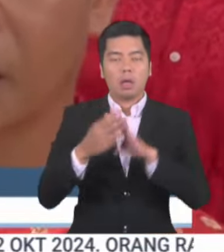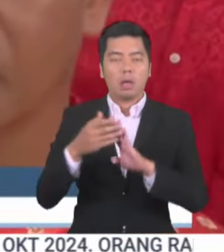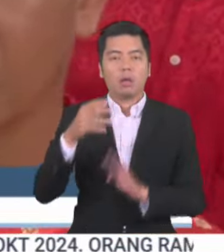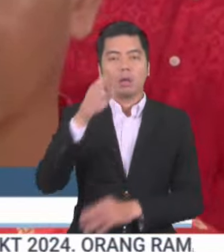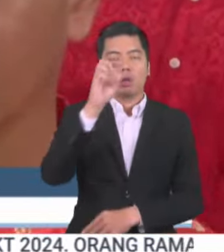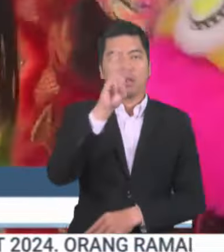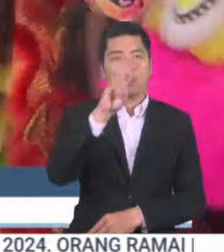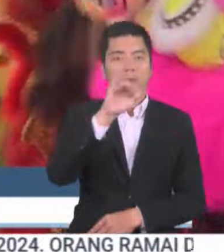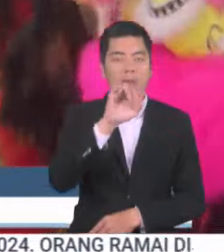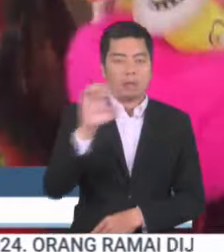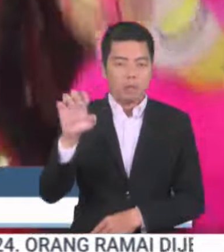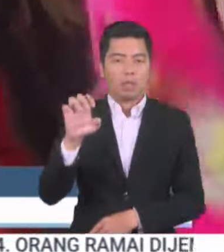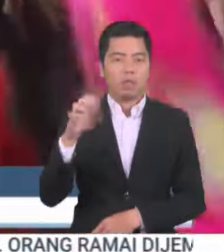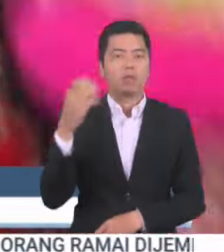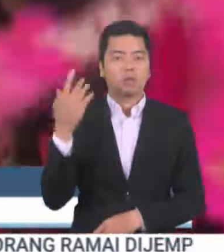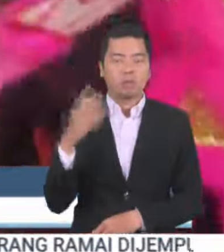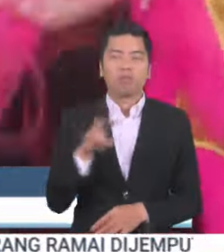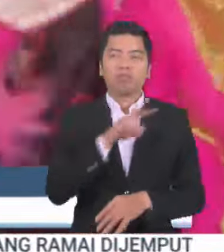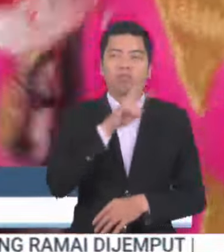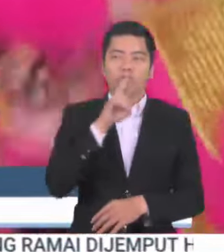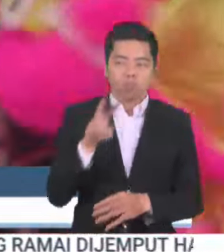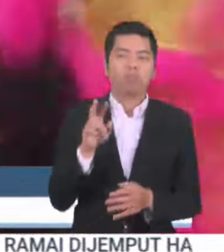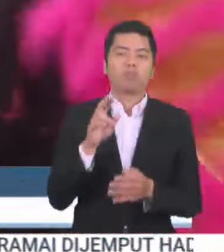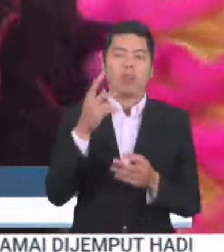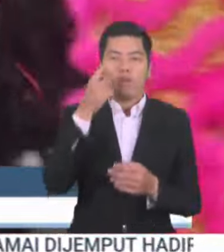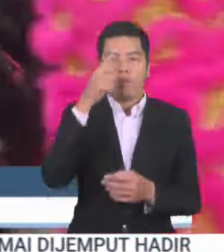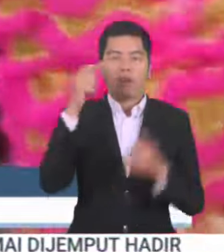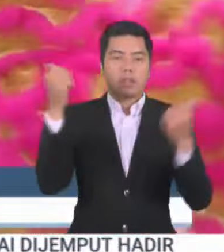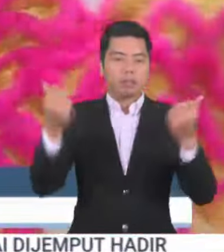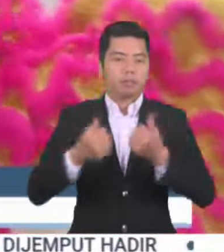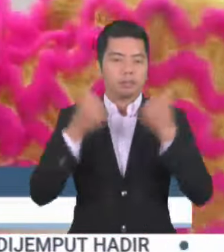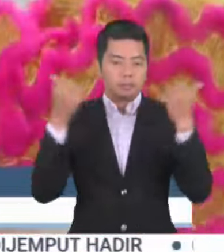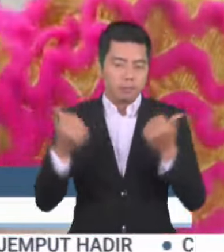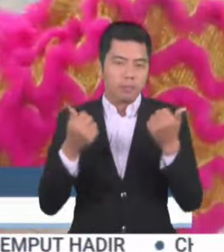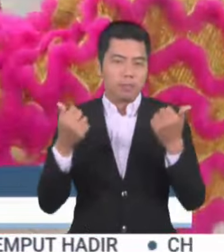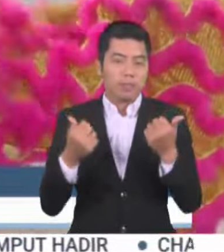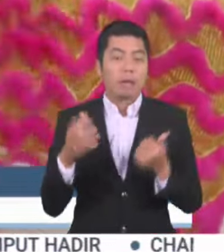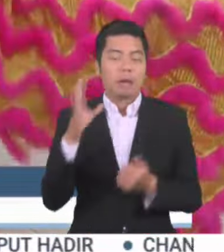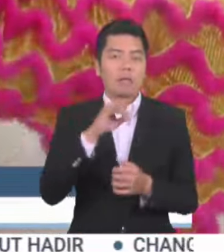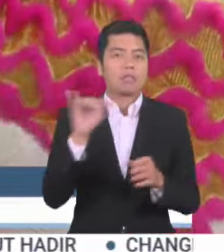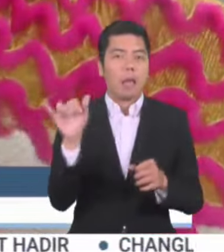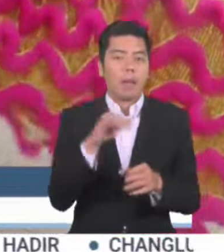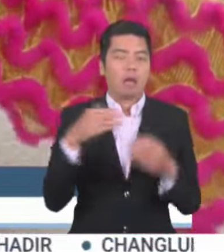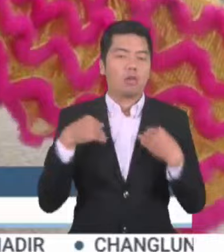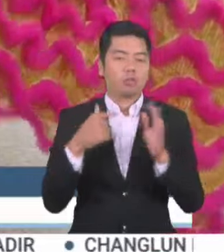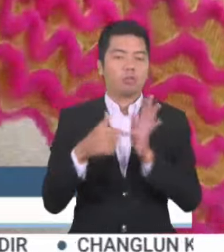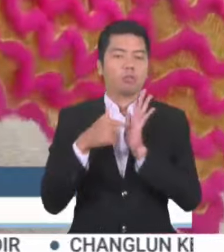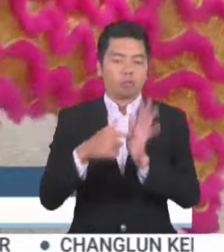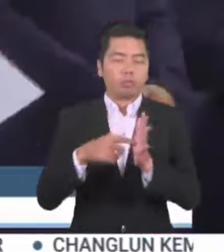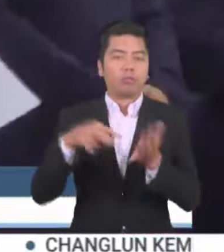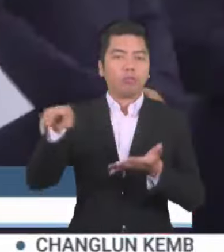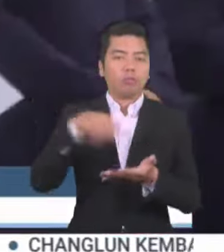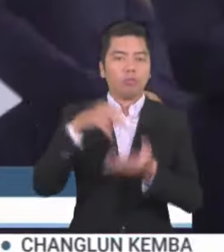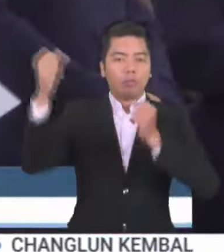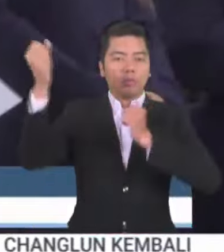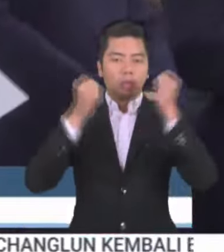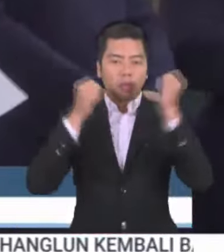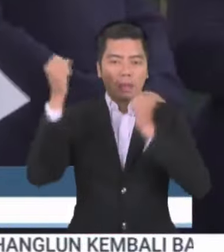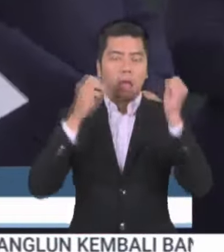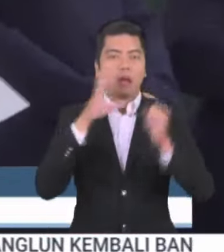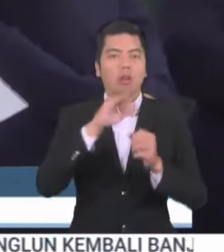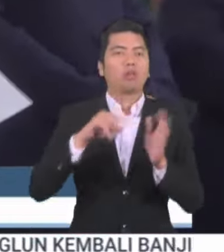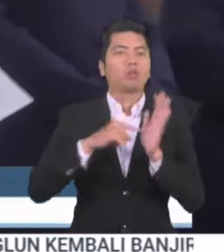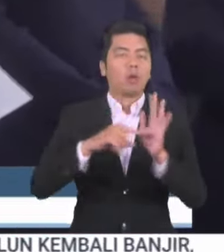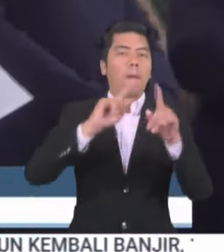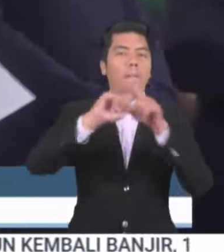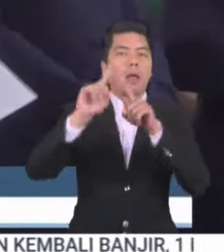Dato' Wee Hong Seng turut memeriahkan edisi bulan Oktober. Acara turut diserikan dengan persembahan tarian singa menonjolkan